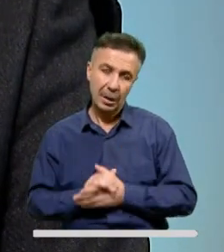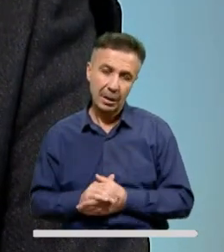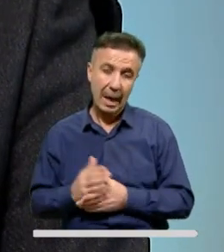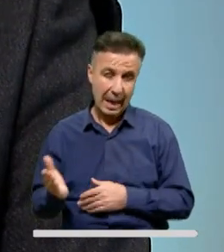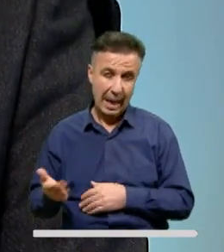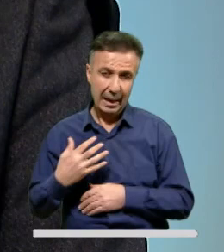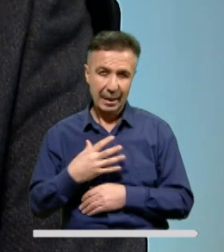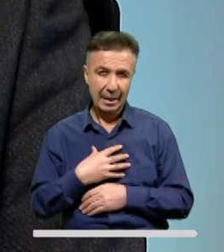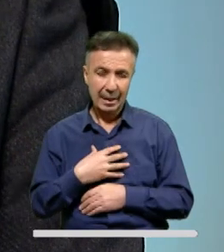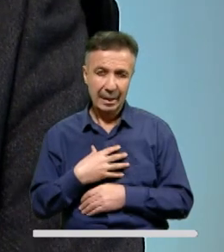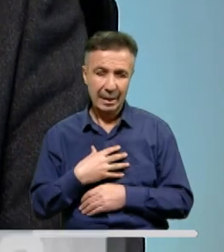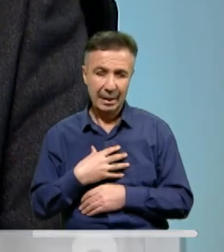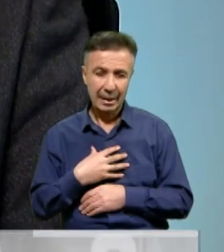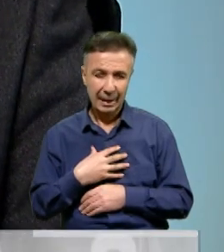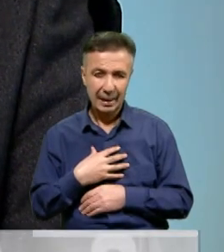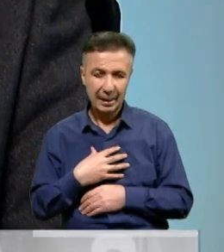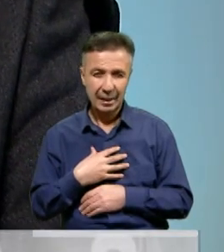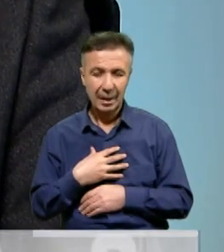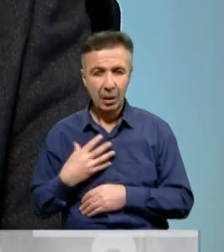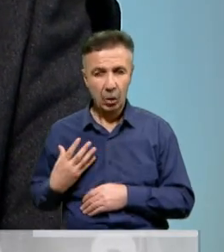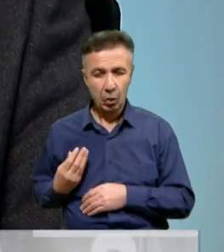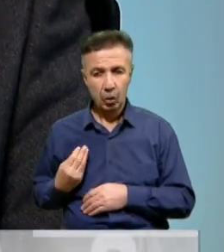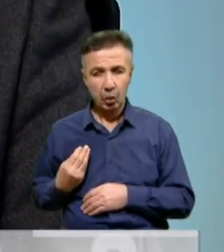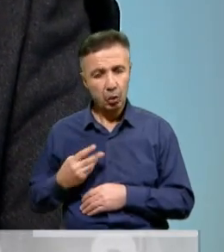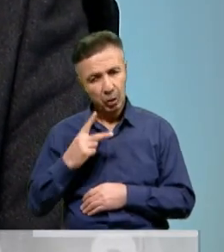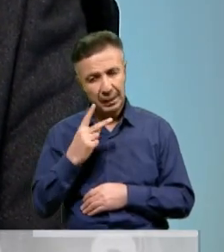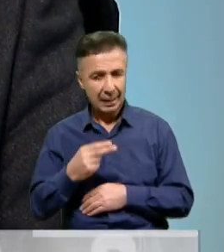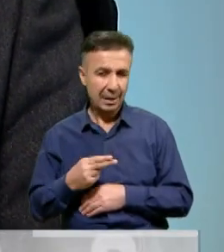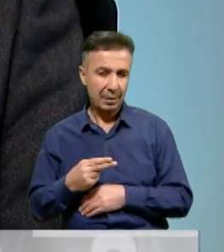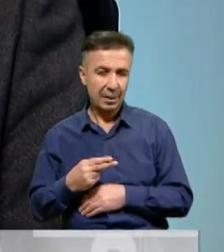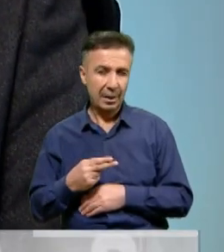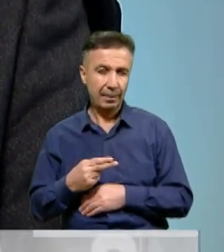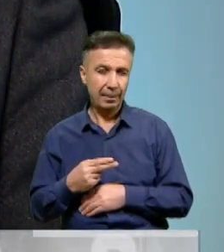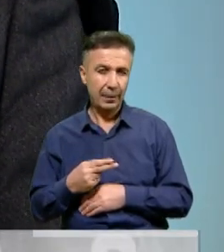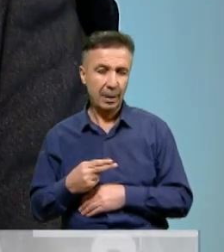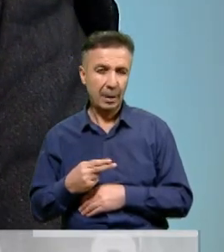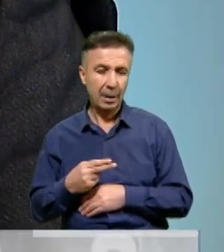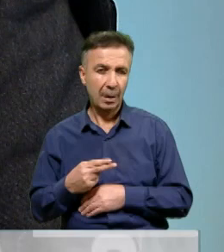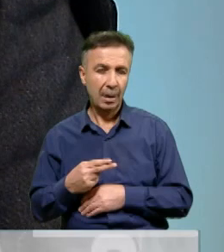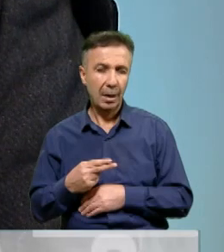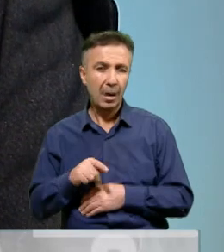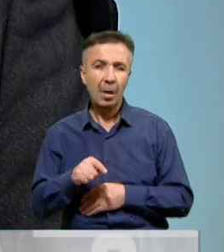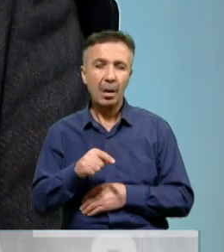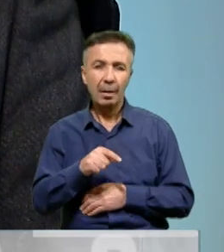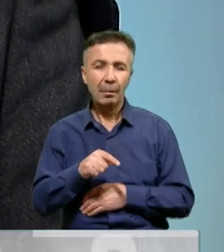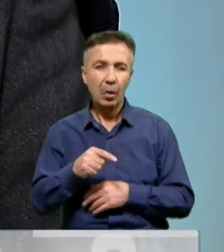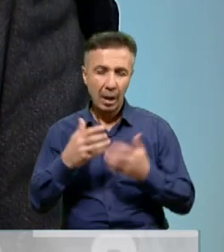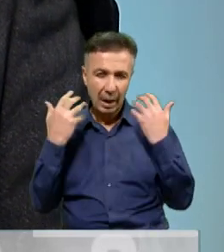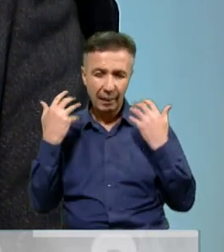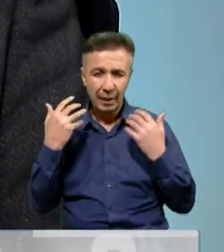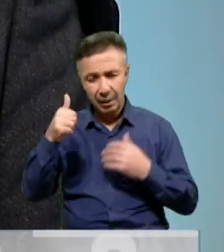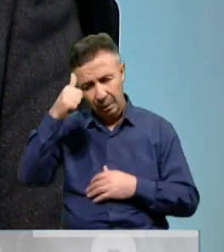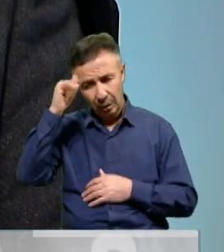eğer kendi kendine sütten kesilmişse, kör olmamış da hani sütten kesilmişse bu hayvan o zaman edilebilir